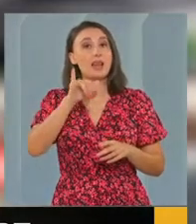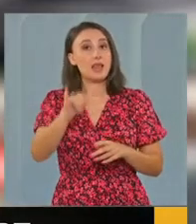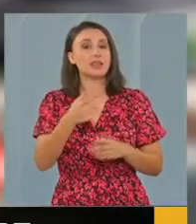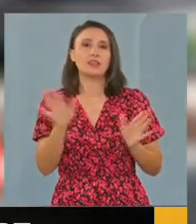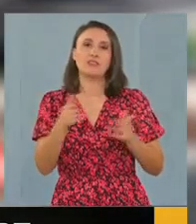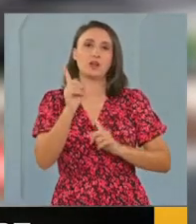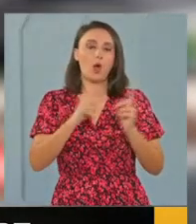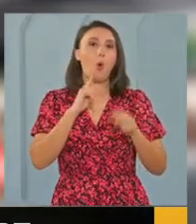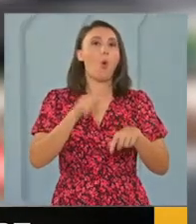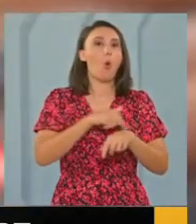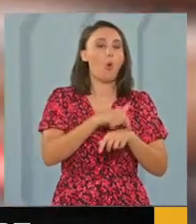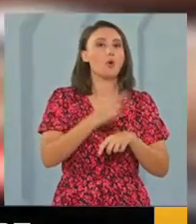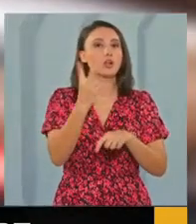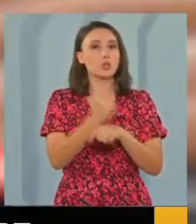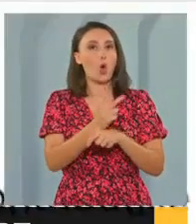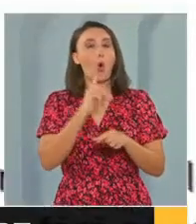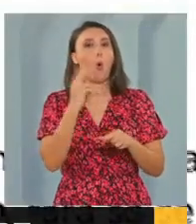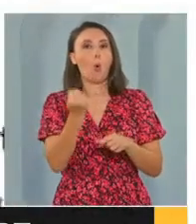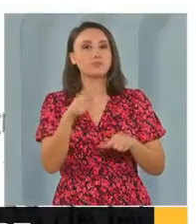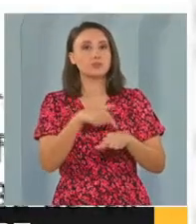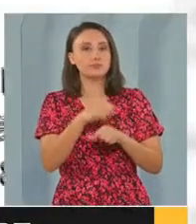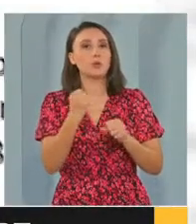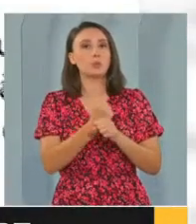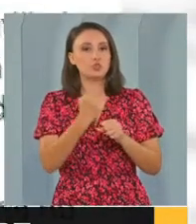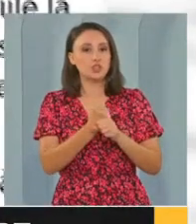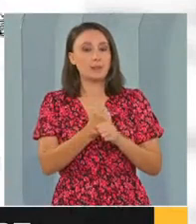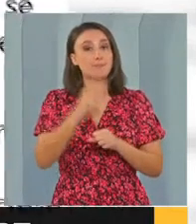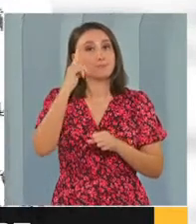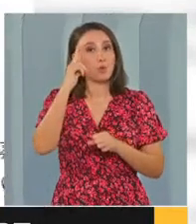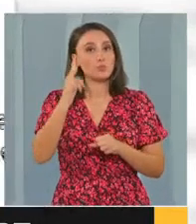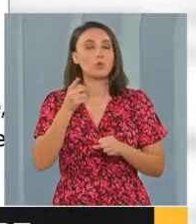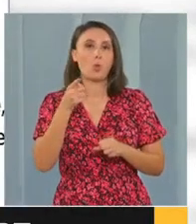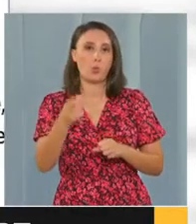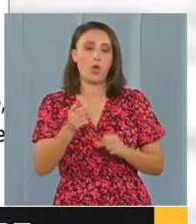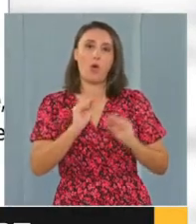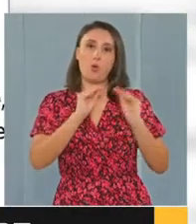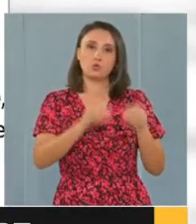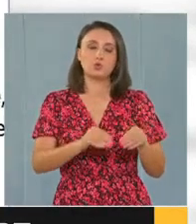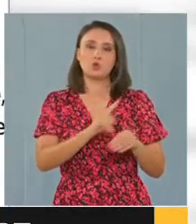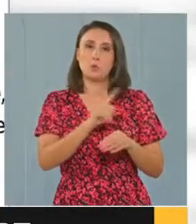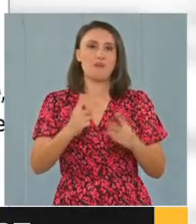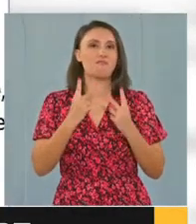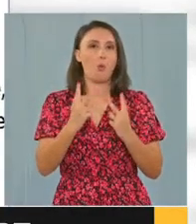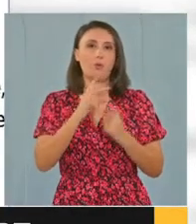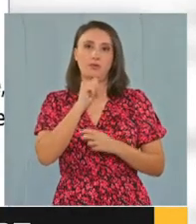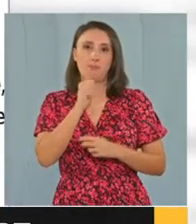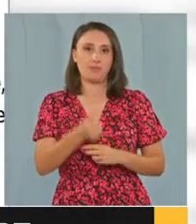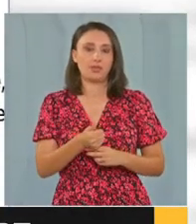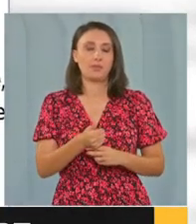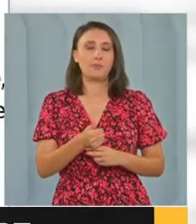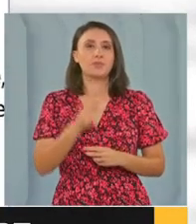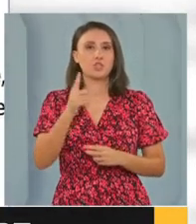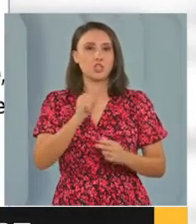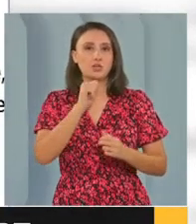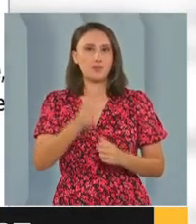dacă sunt o oră două sau opt muncite promisiunile lui ciolacu Ciucă sau Johanna sau ajuns să nu mai valoreze nimic doar că nimicul